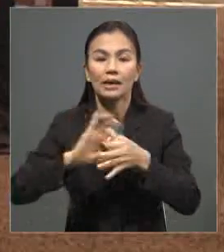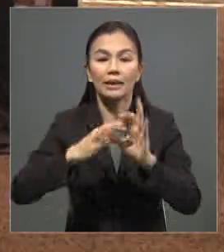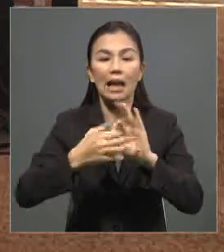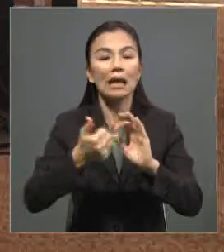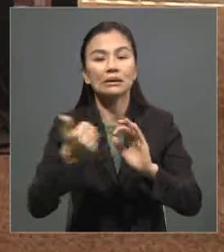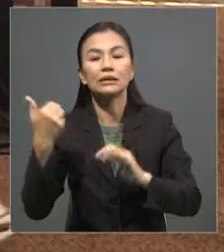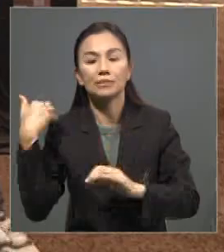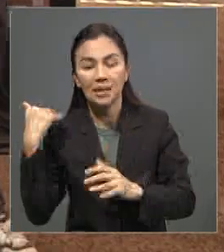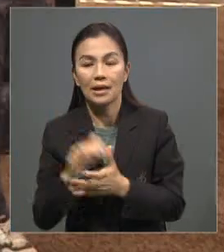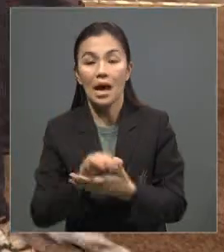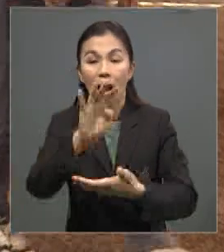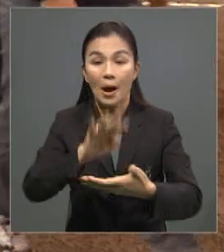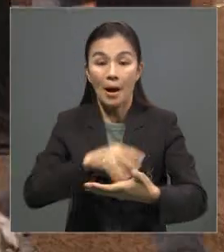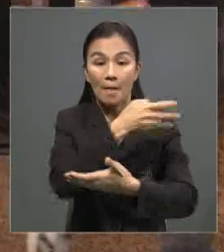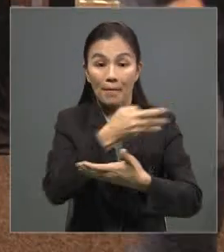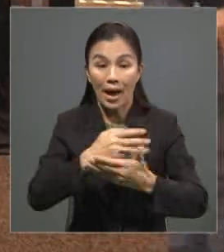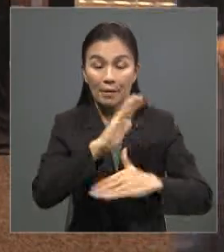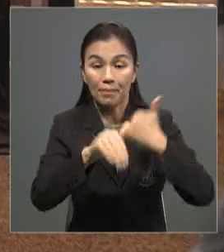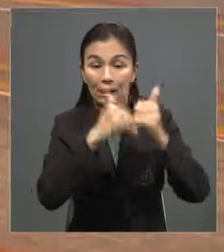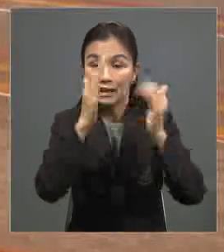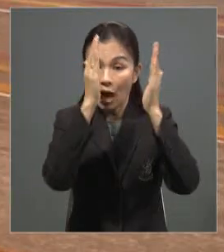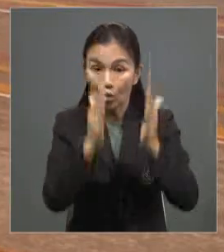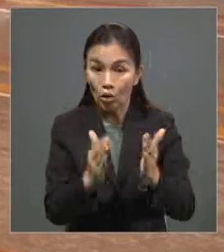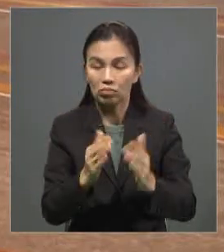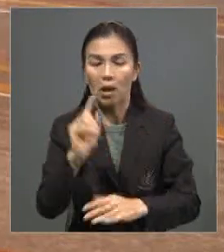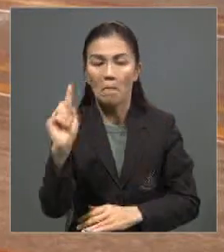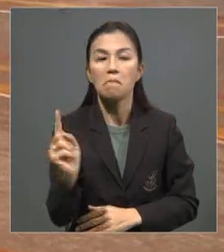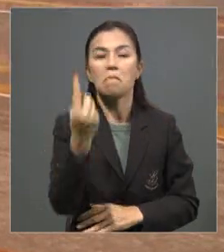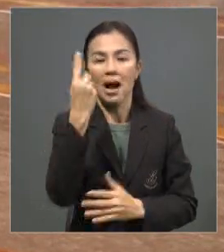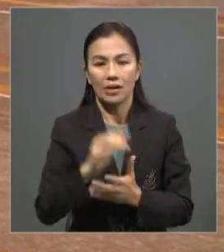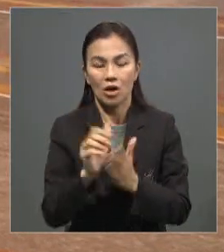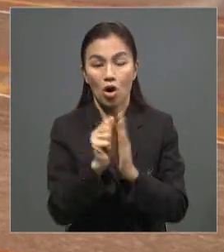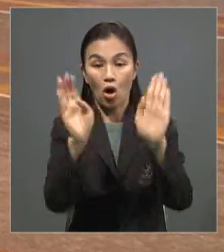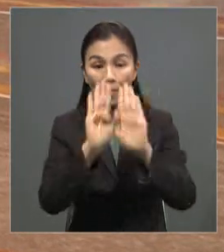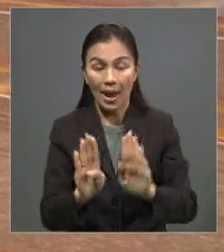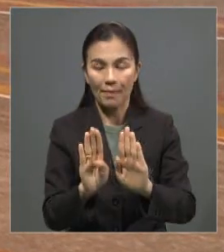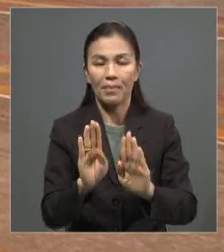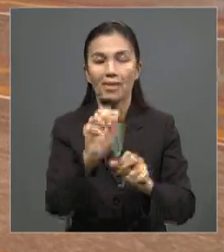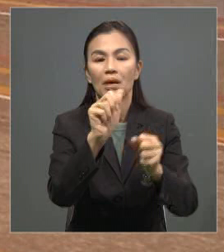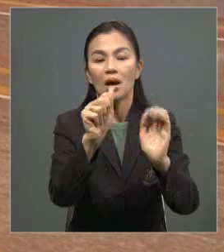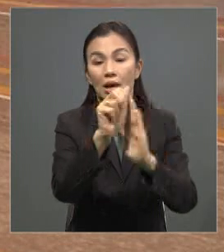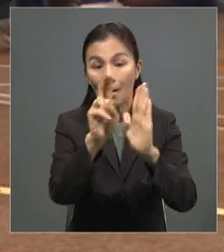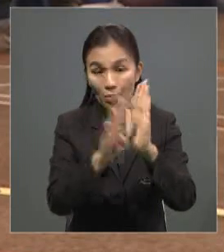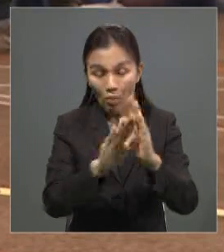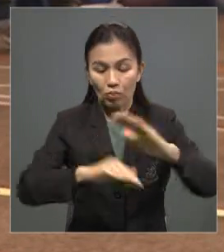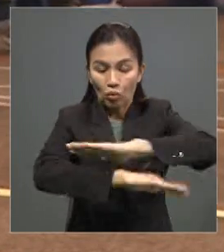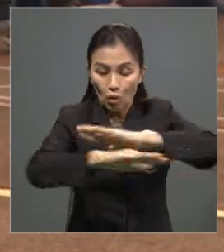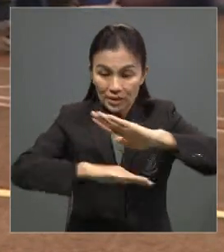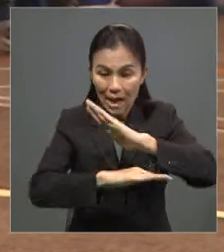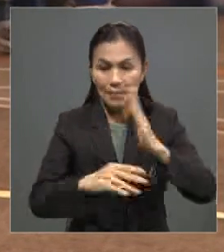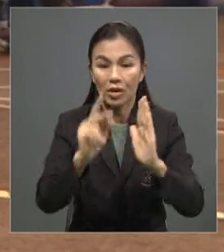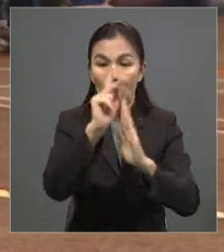ทั้งการวางรากฐานการพัฒนากำลังคนรุ่นใหม่ออกแบบระบบนิเวศและโครงสร้างพื้นฐานรวมถึงระเบียบและ